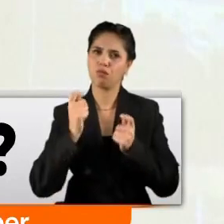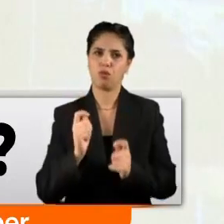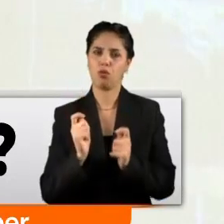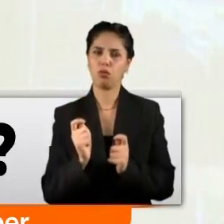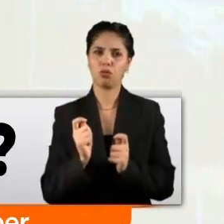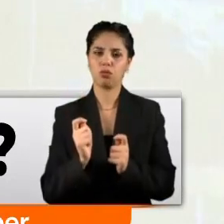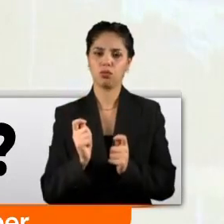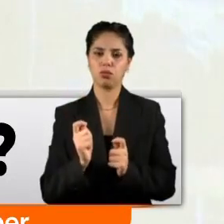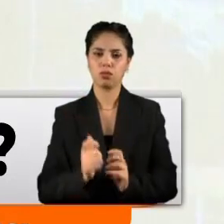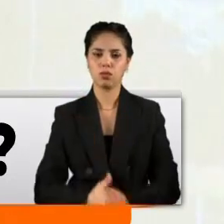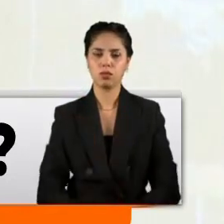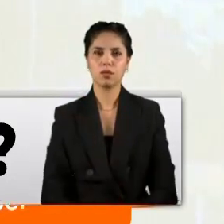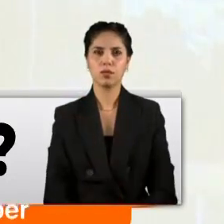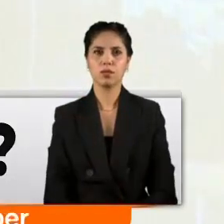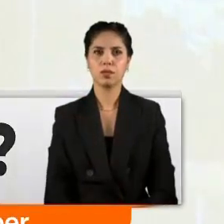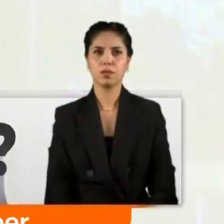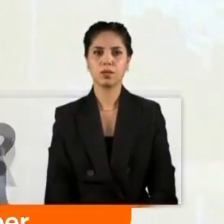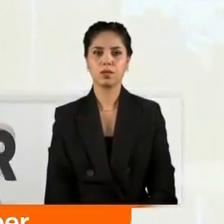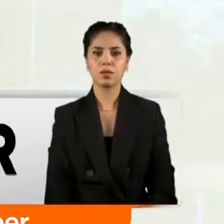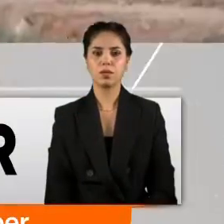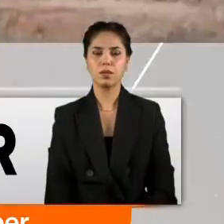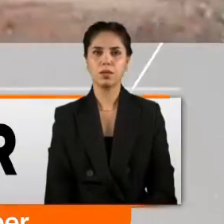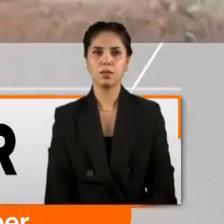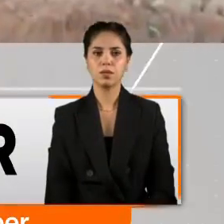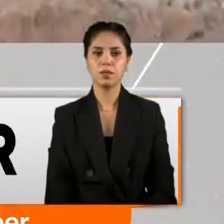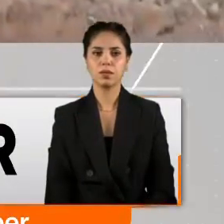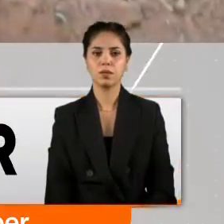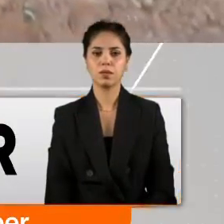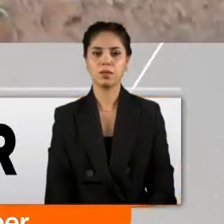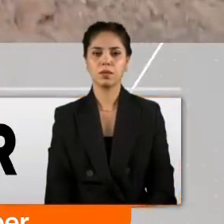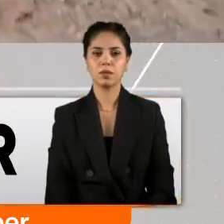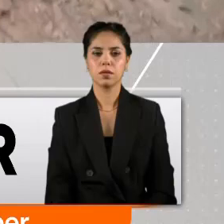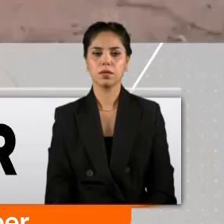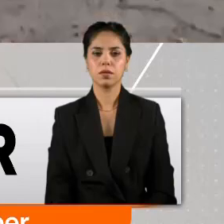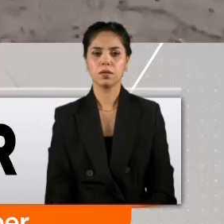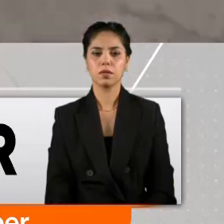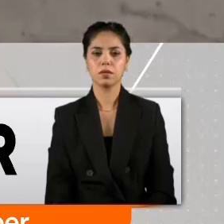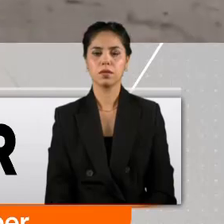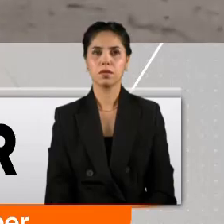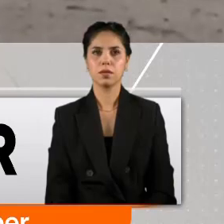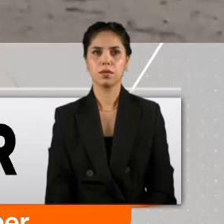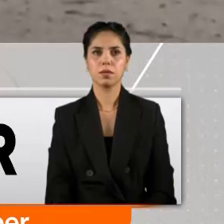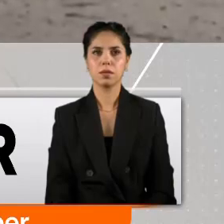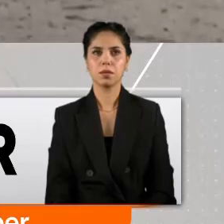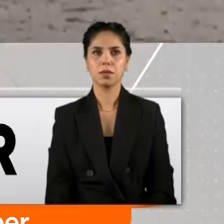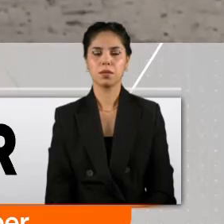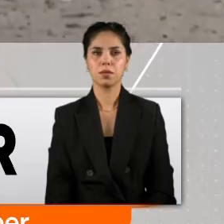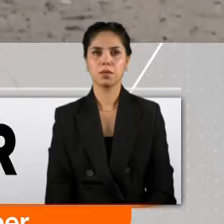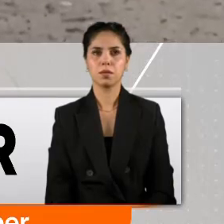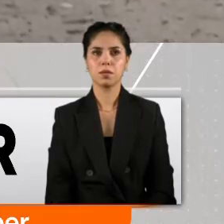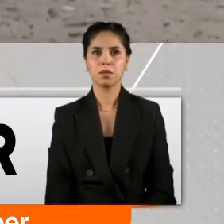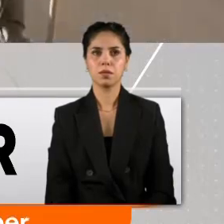tüm hedeflerimize ulaşana kadar savaşa devam edeceğiz. Netanyahu'nun yapmış olduğu açıklamalara bakarsanız tutarsızlık var. Bir yandan